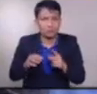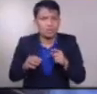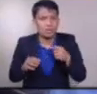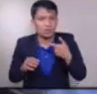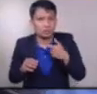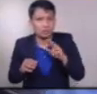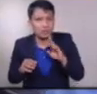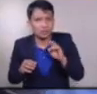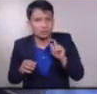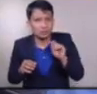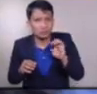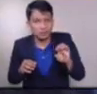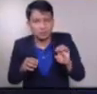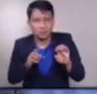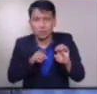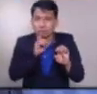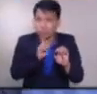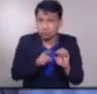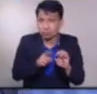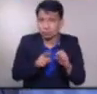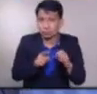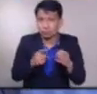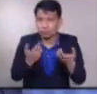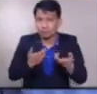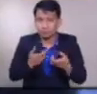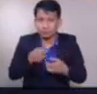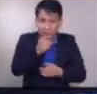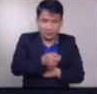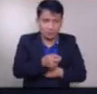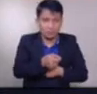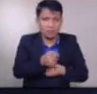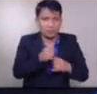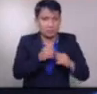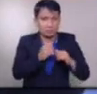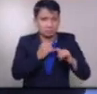namin is that talian mo ako ng lubi, talian kita.